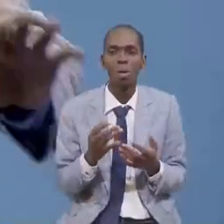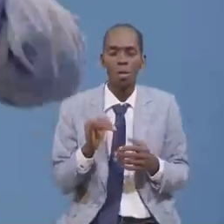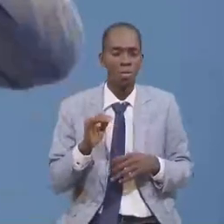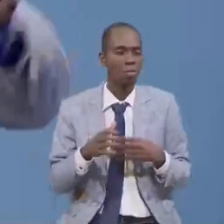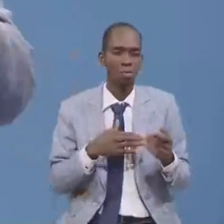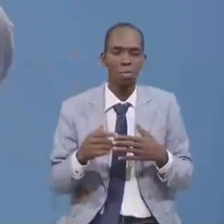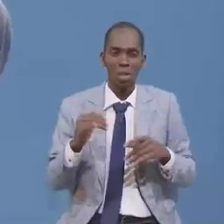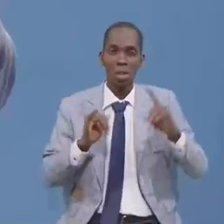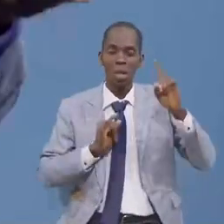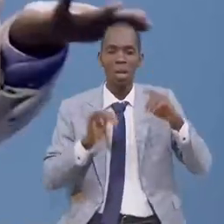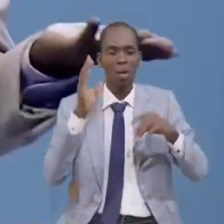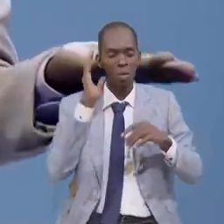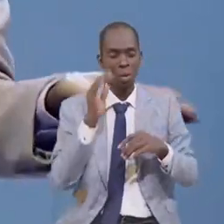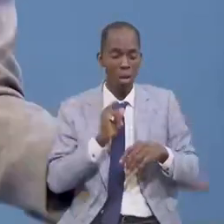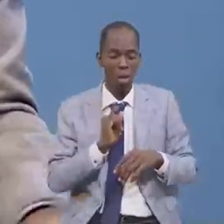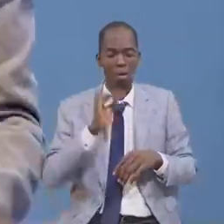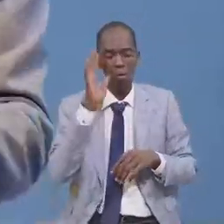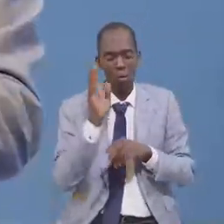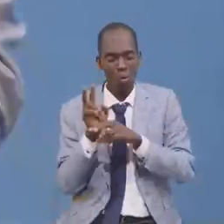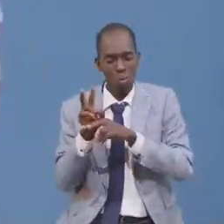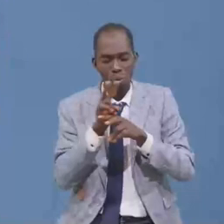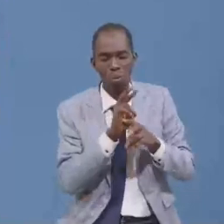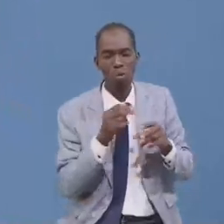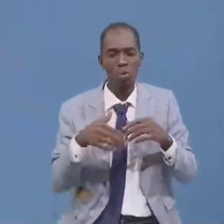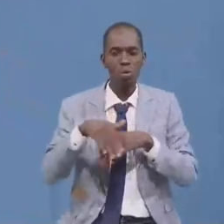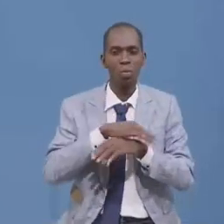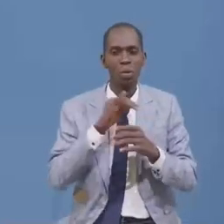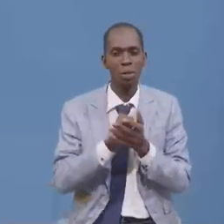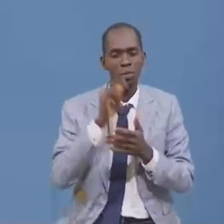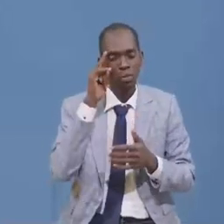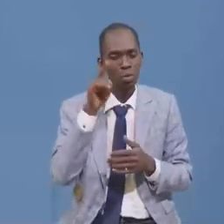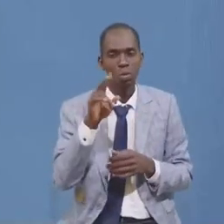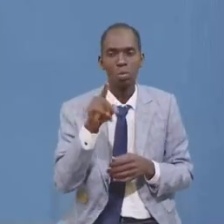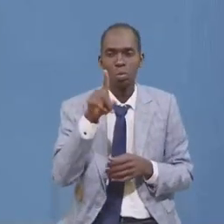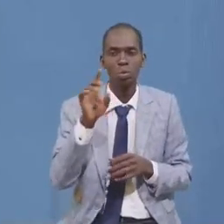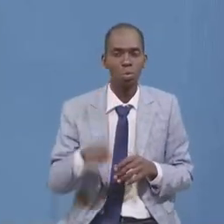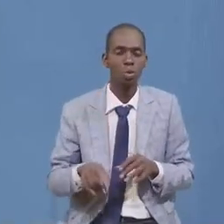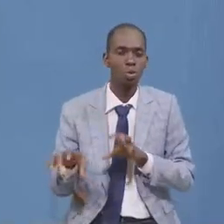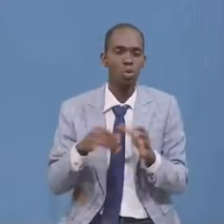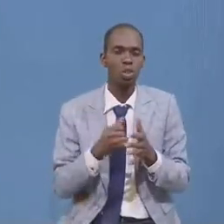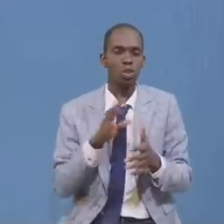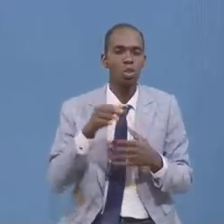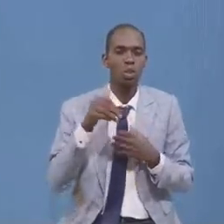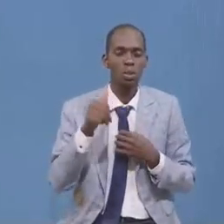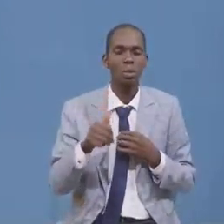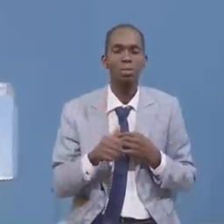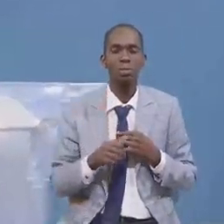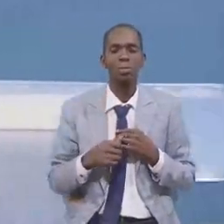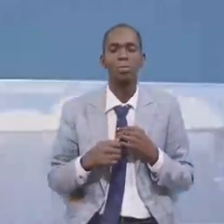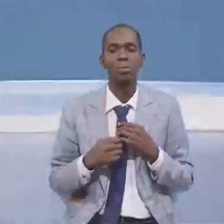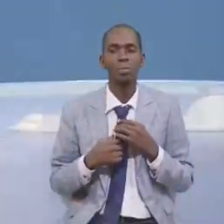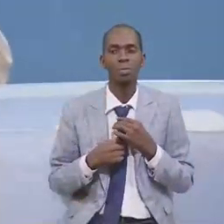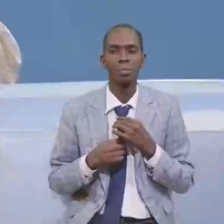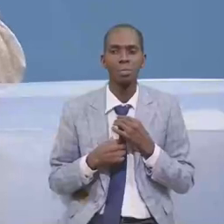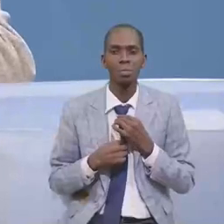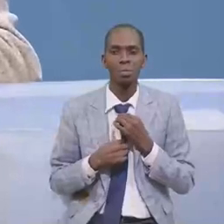personne ne peut vous dire, ah non, pour ta santé, bois ce que tu veux, fume ce que tu veux, mange ce que tu veux, va